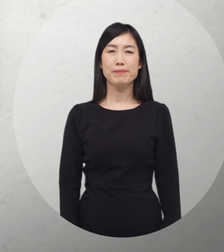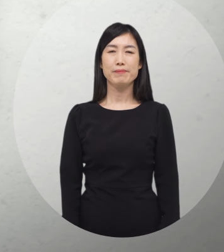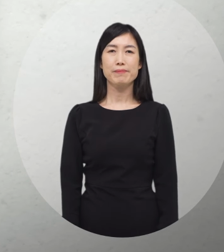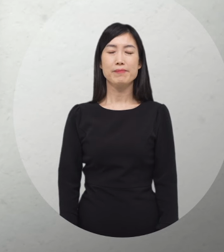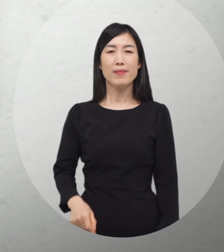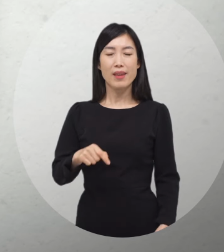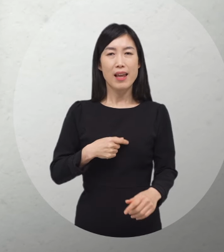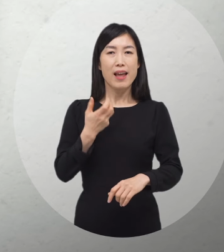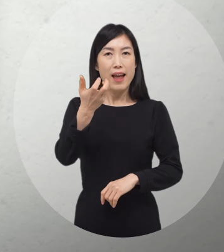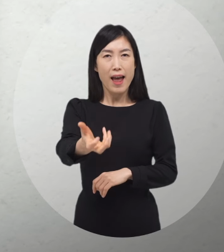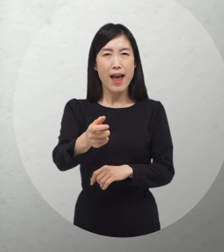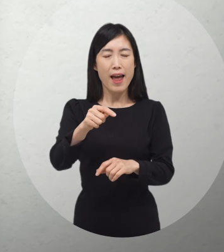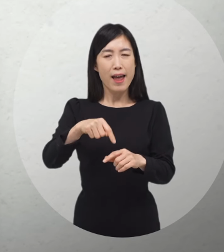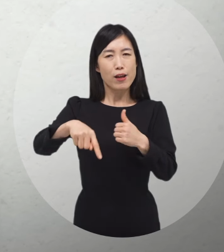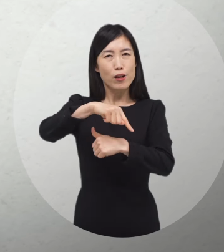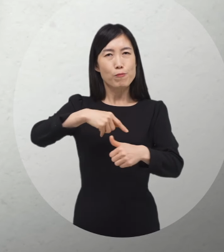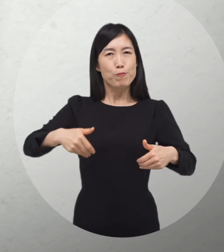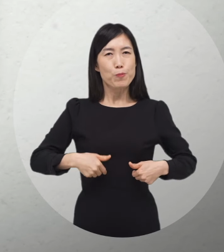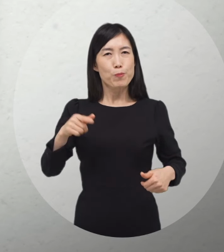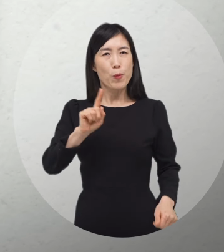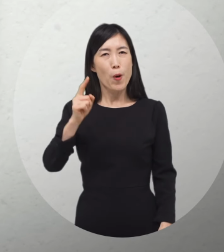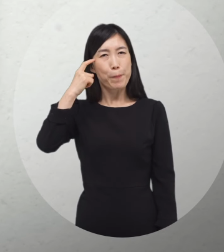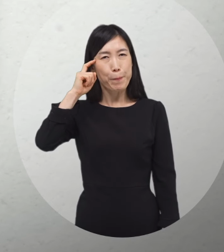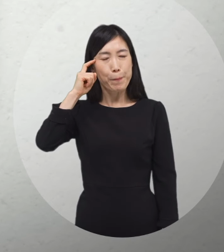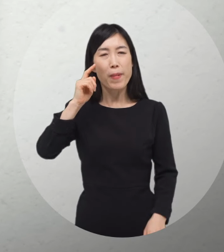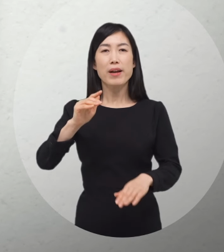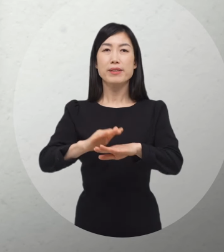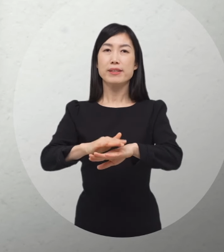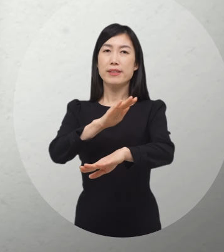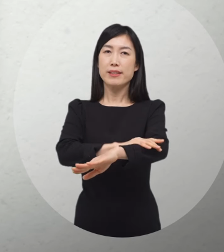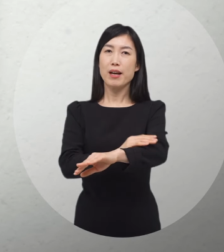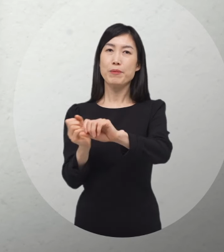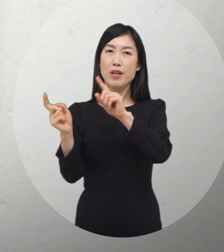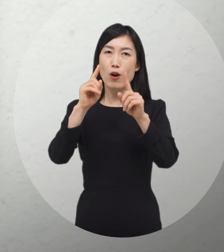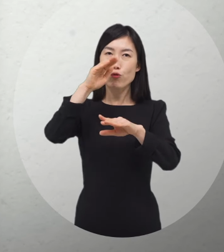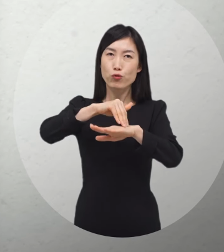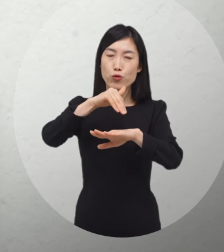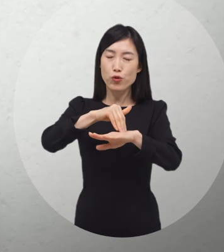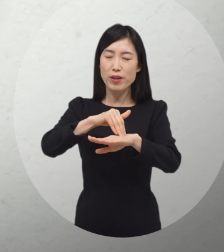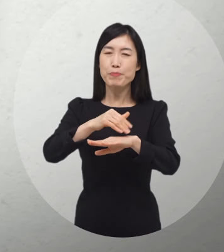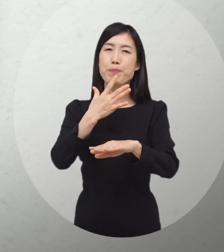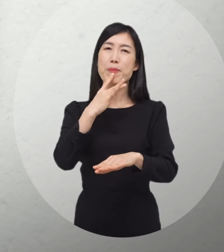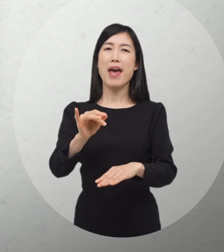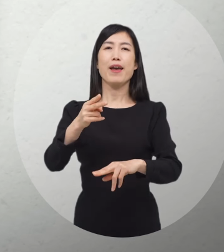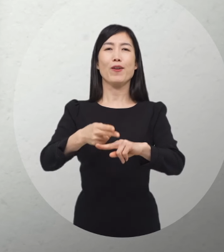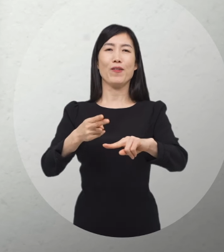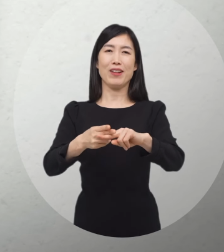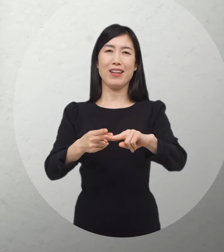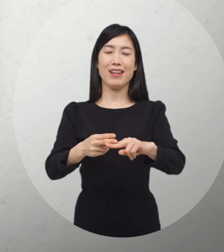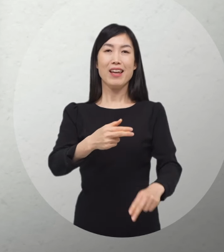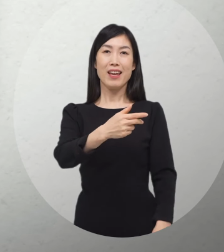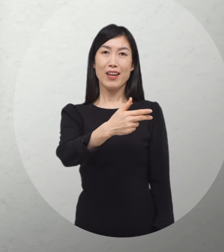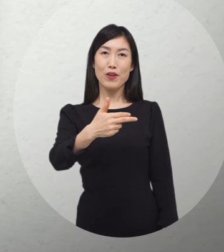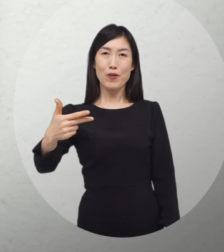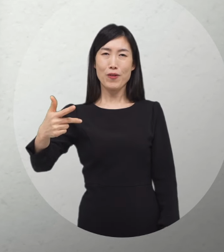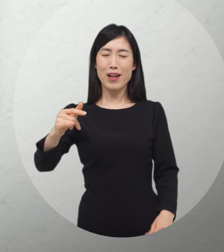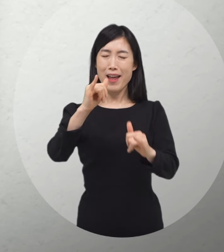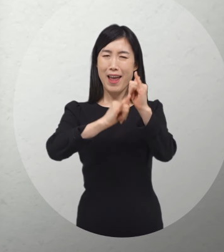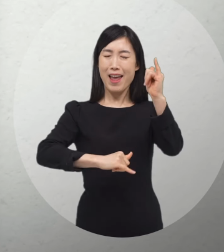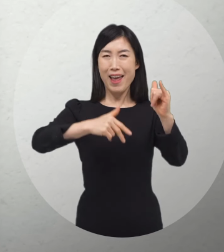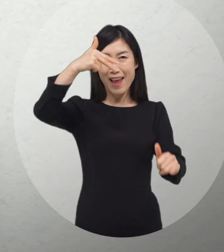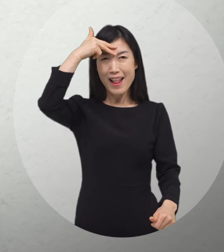심혈을 기울인 현지 타당성 조사 끝에 직업재활 훈련 중 요리 과목에서 인도네시아의 전통과자인